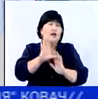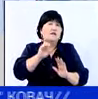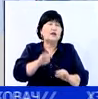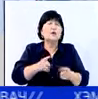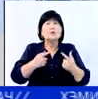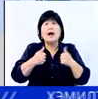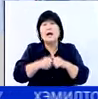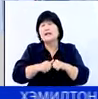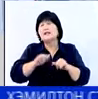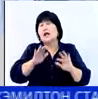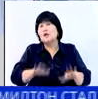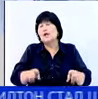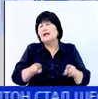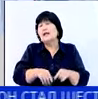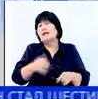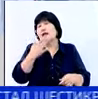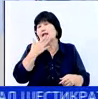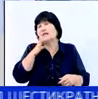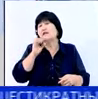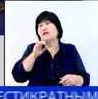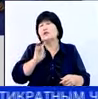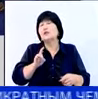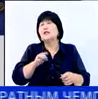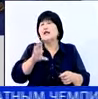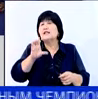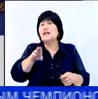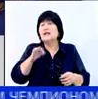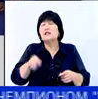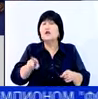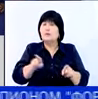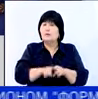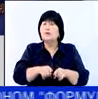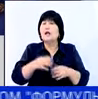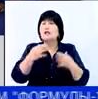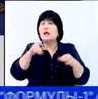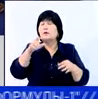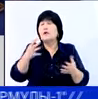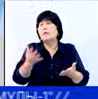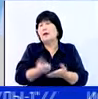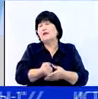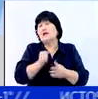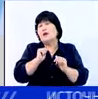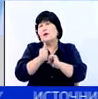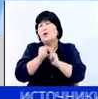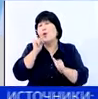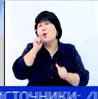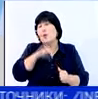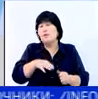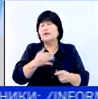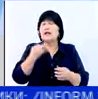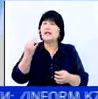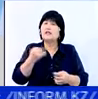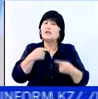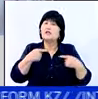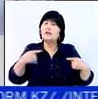волонтерскими организациями региона и национальной волонтерской сетью. То есть у добровольцев появится возможность для обмена опытом и участия в